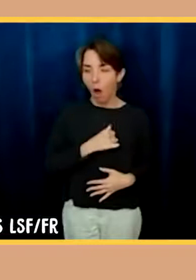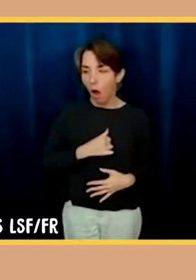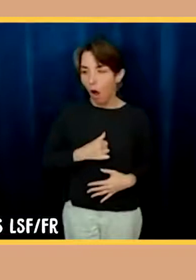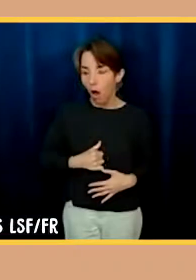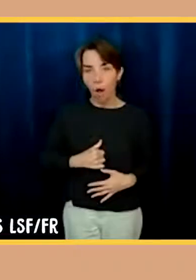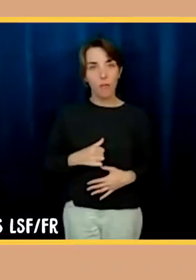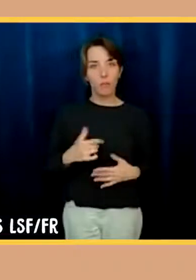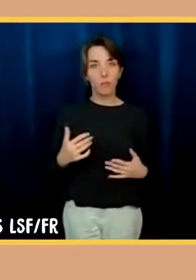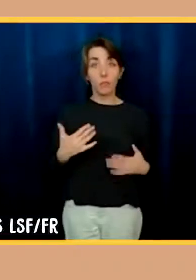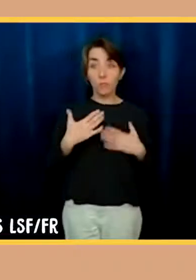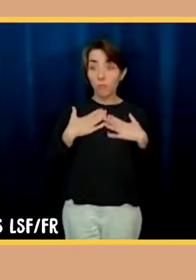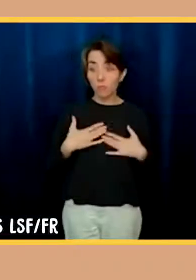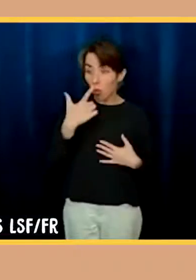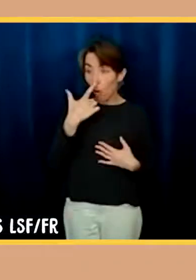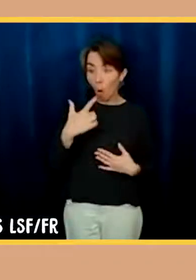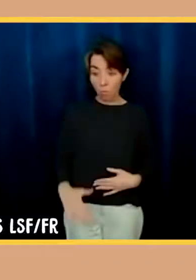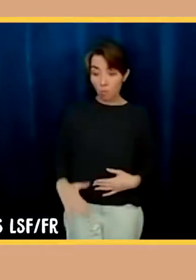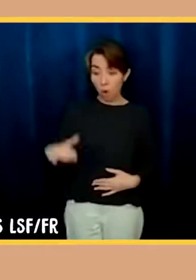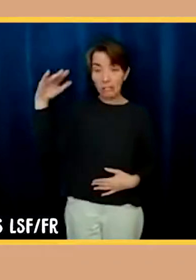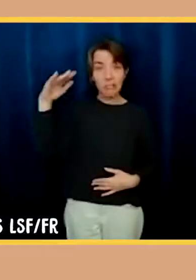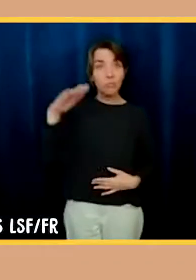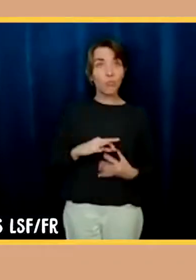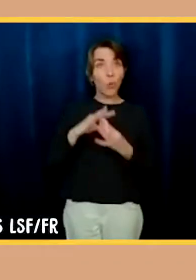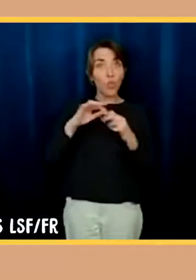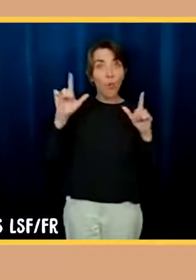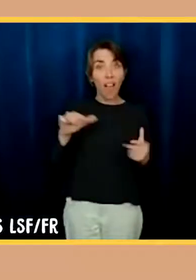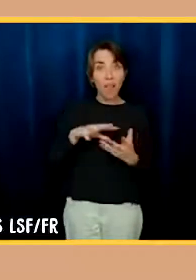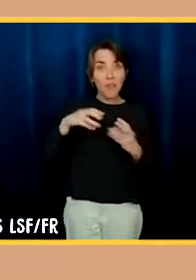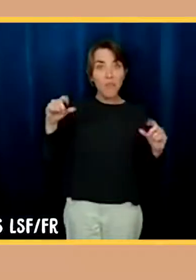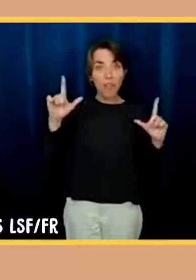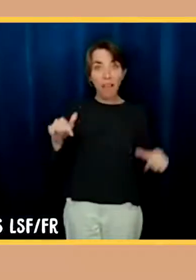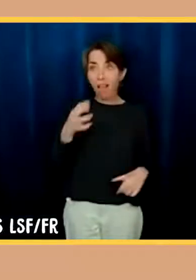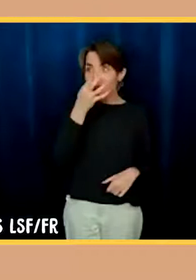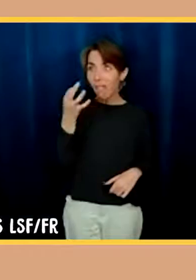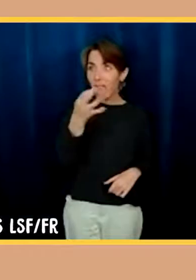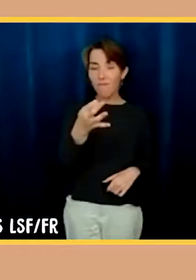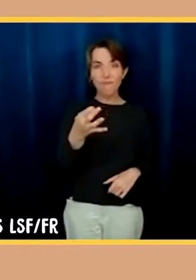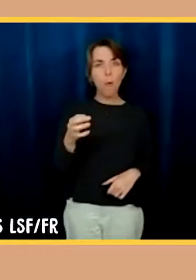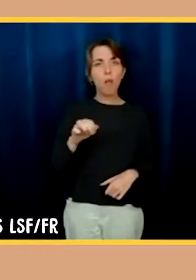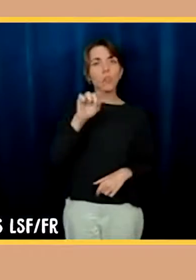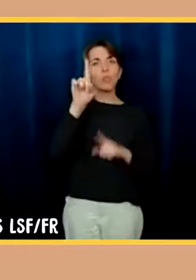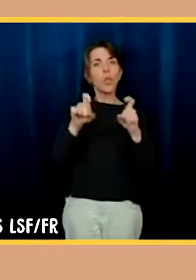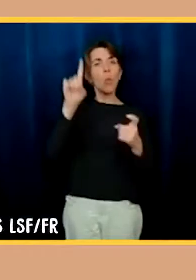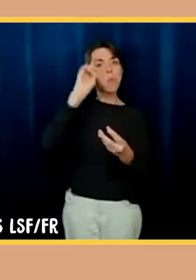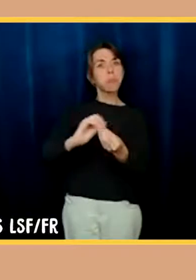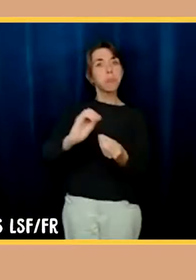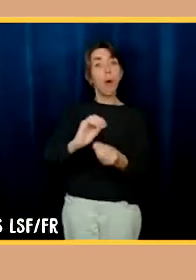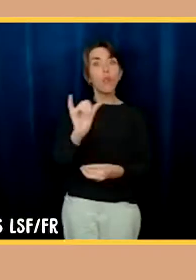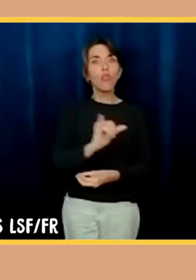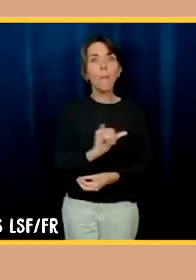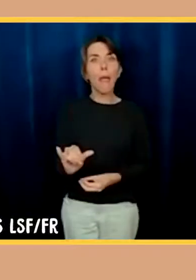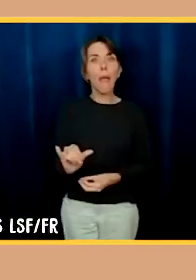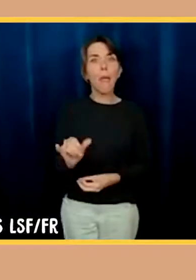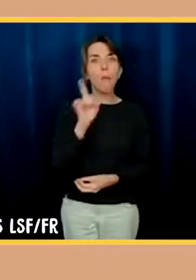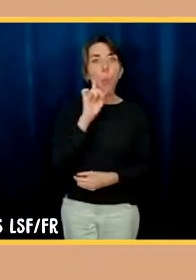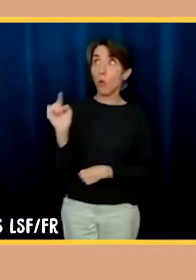moi, j'ai grandi dans une naïveté religieuse et spirituelle où en fait, finalement, il ne fallait pas questionner ce qui nous a été appris et que Dieu sait mieux que